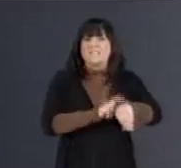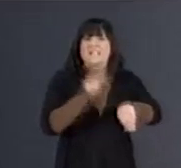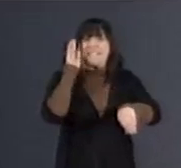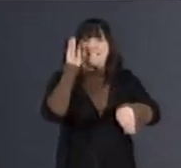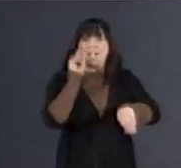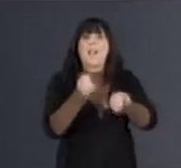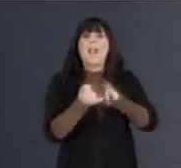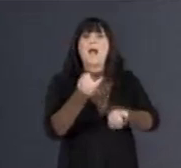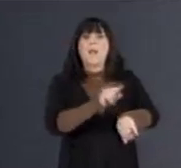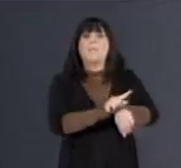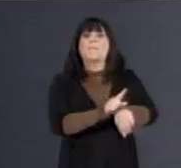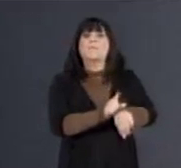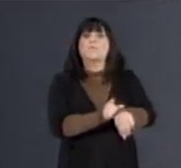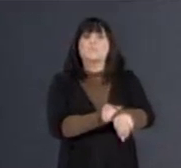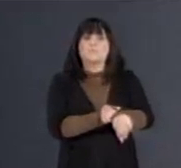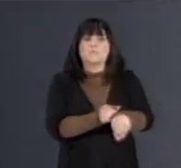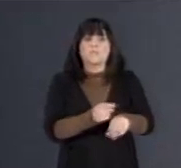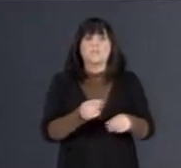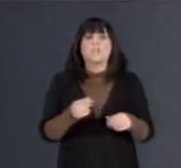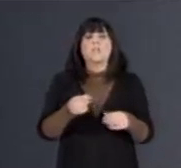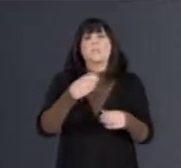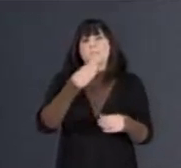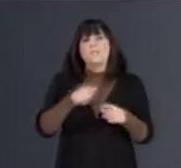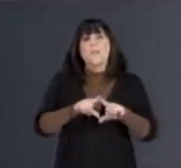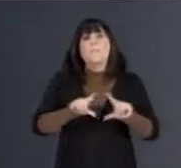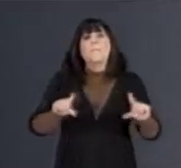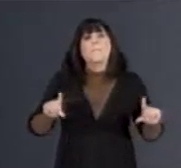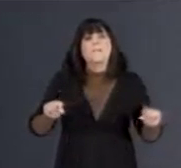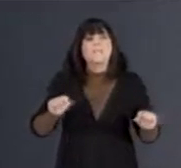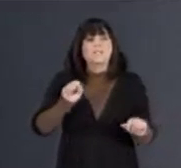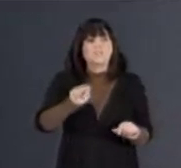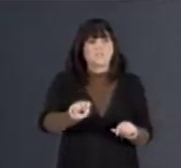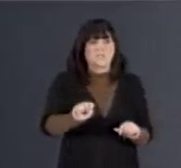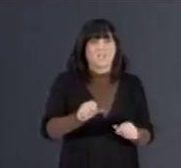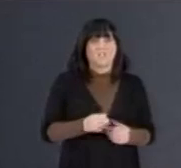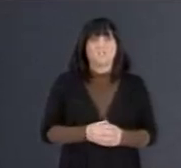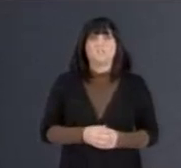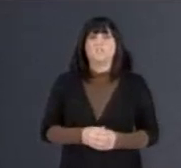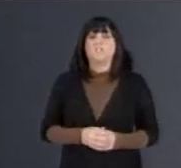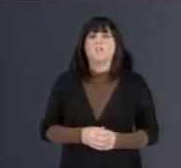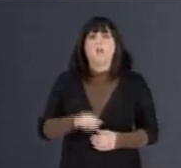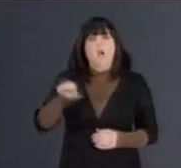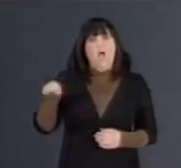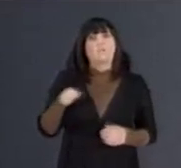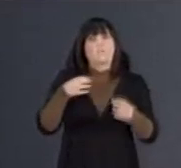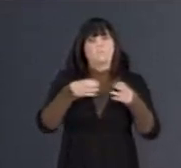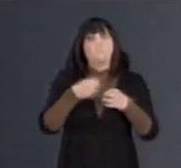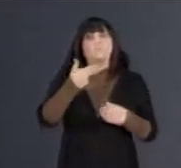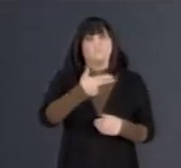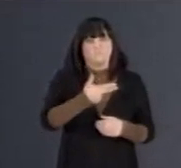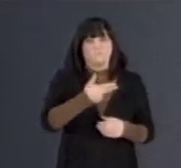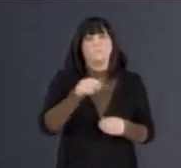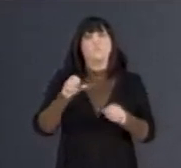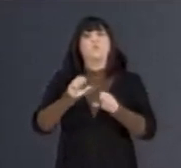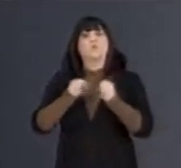fostam Cecilia Malmström, u għtifi maħna għanna għanna għanna syndrome 6 u għris għandum